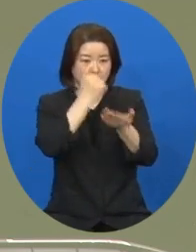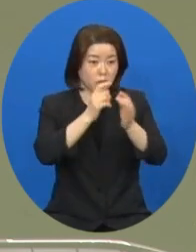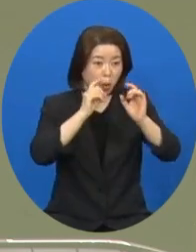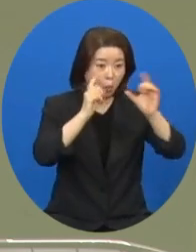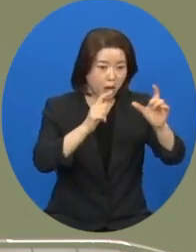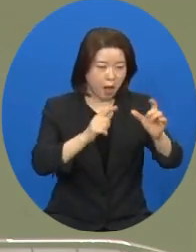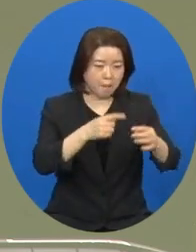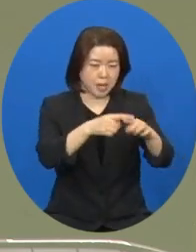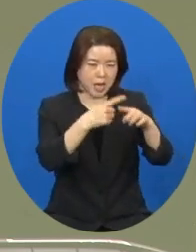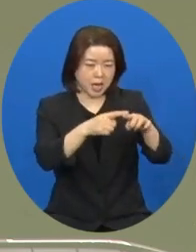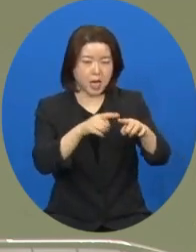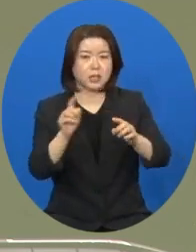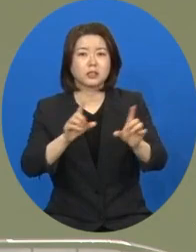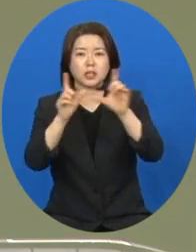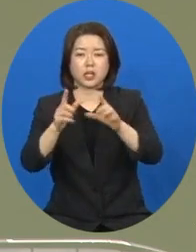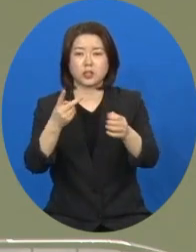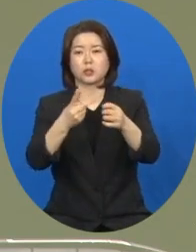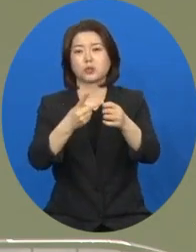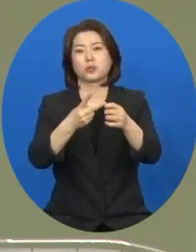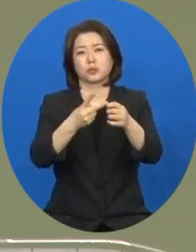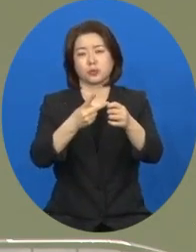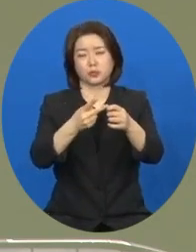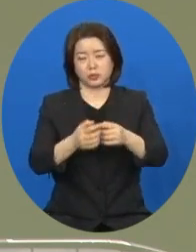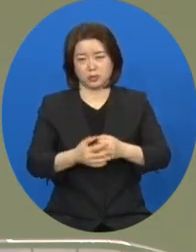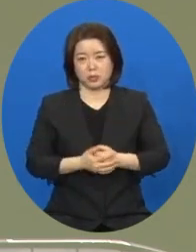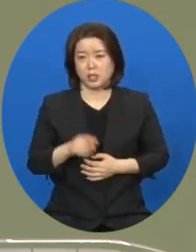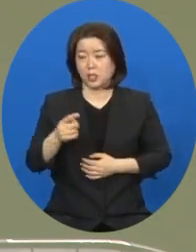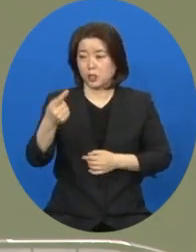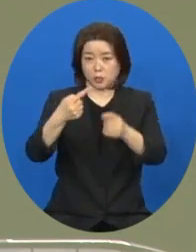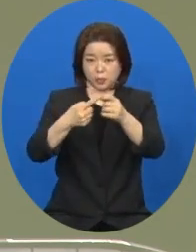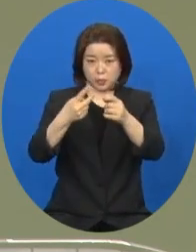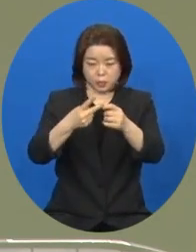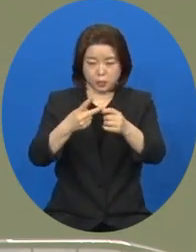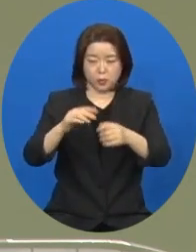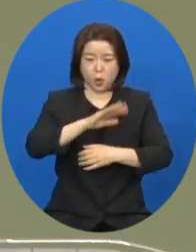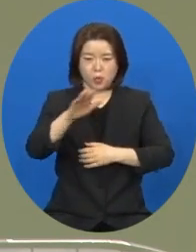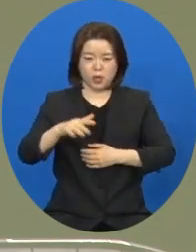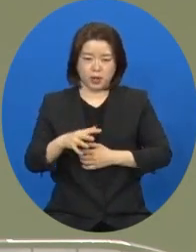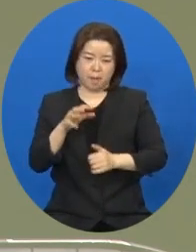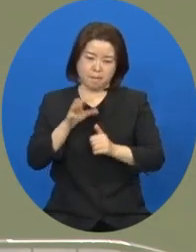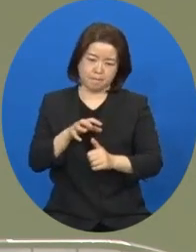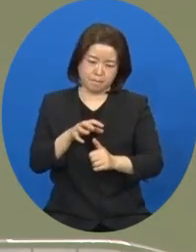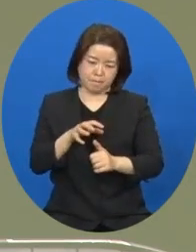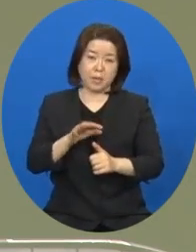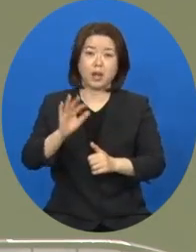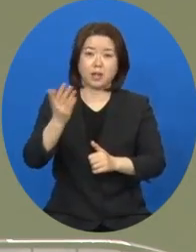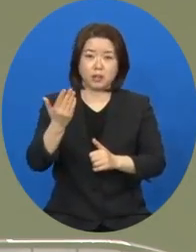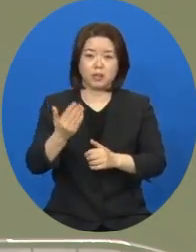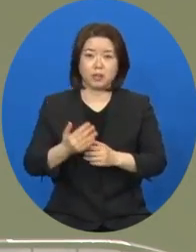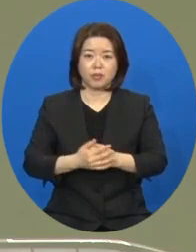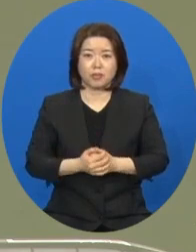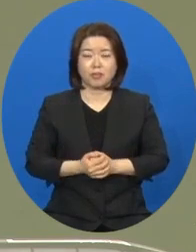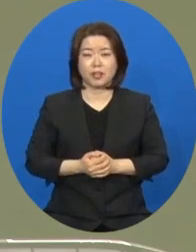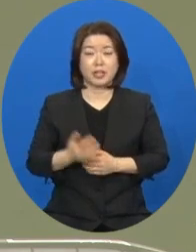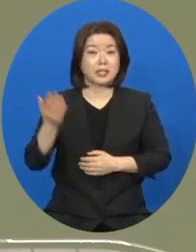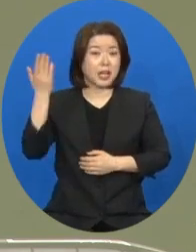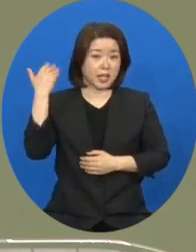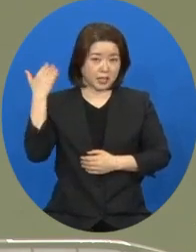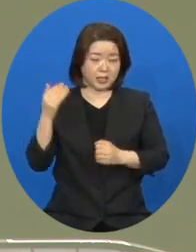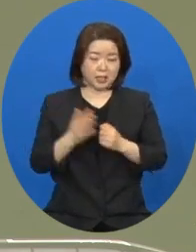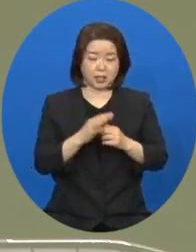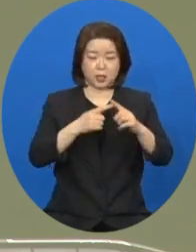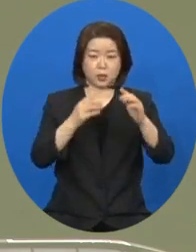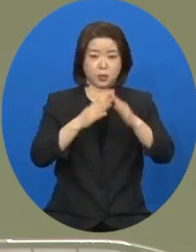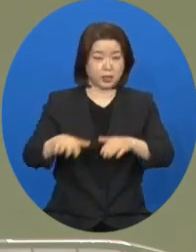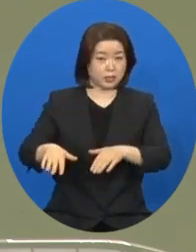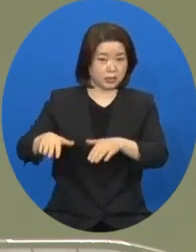사는 거. 이 두 가지는 꼼짝없이 우리를 얼금해요. 제가 어릴 때 교회에서